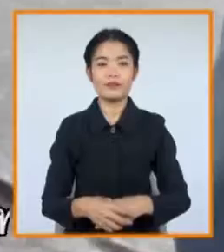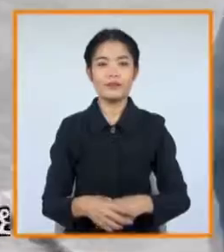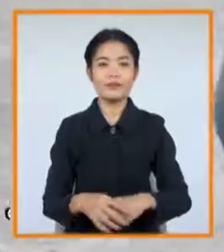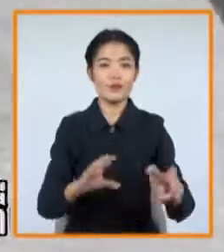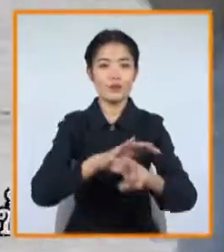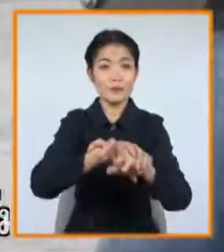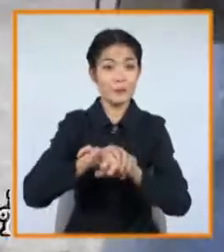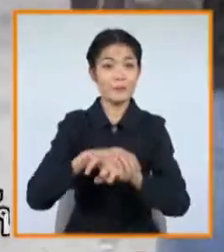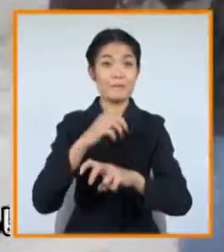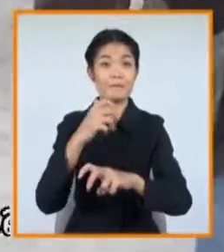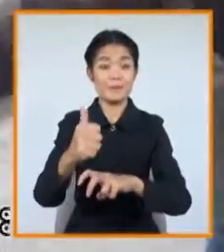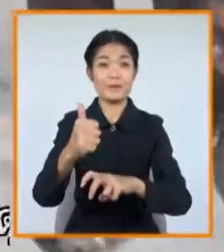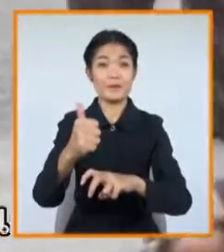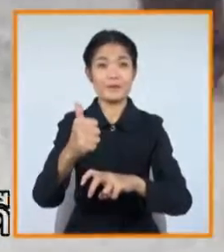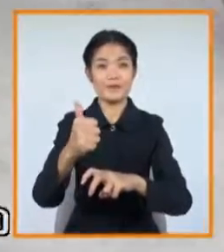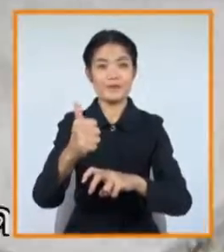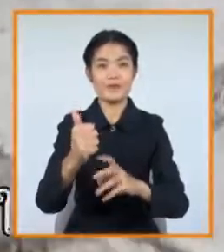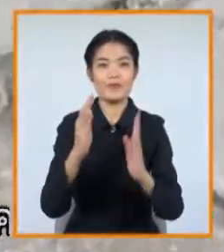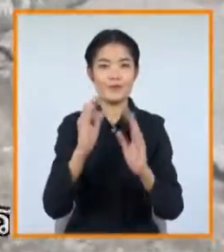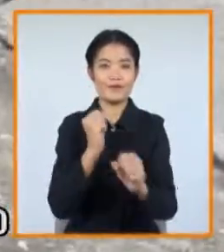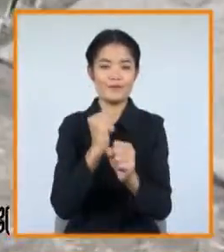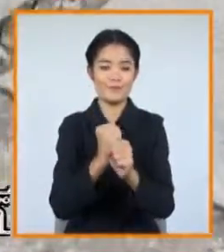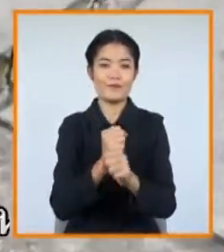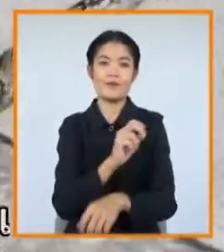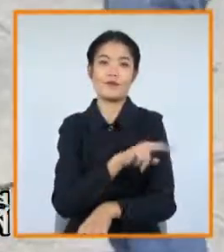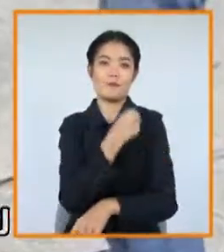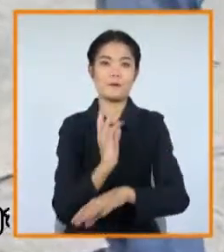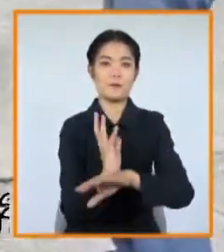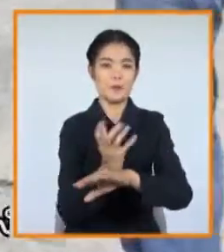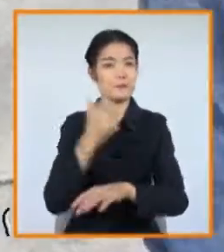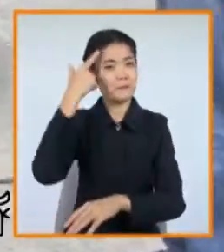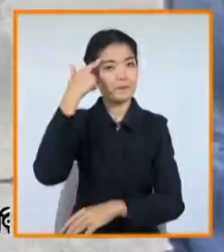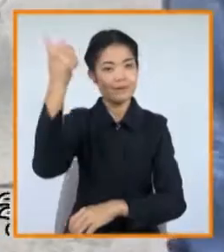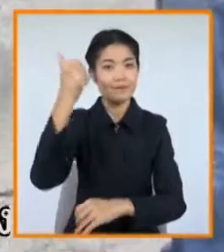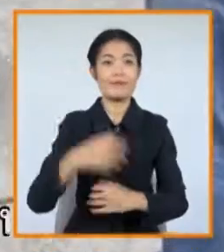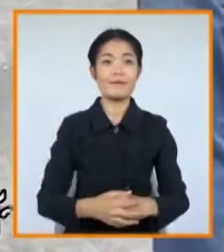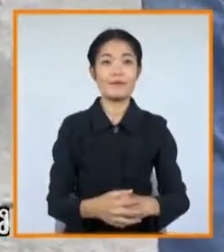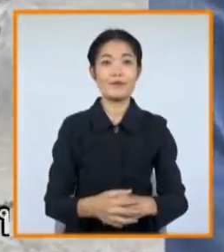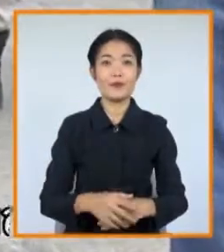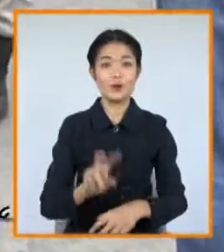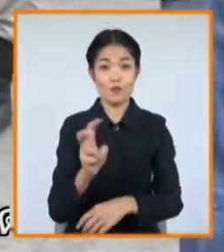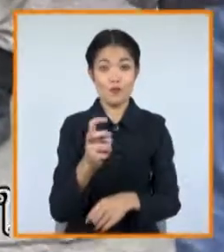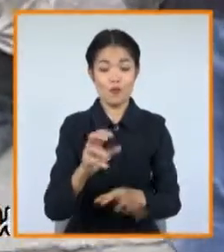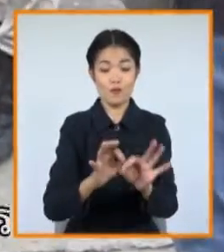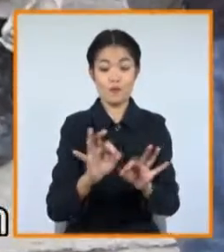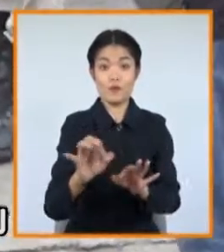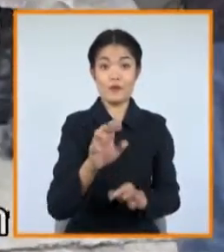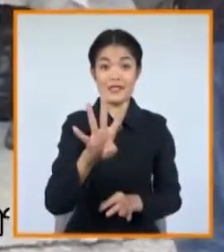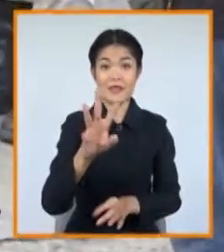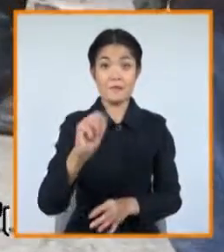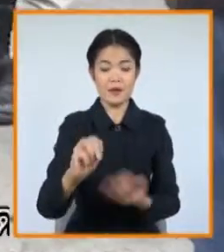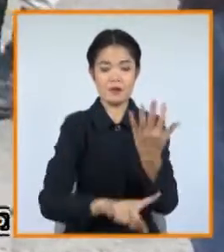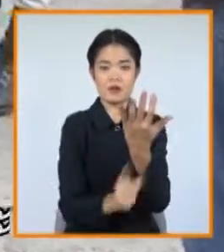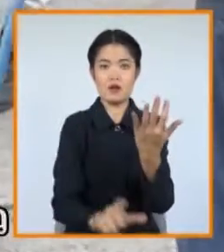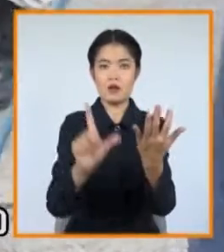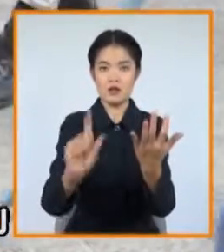จับได้ค่ะพ้นไม่พ้นมือของหน่วยกู้ภัยคนเก่งนะคะ และสุดท้ายงูเหลือมตัวใหญ่ขนาด4เมตรน้ำหนักตัวกว่า20กิโล